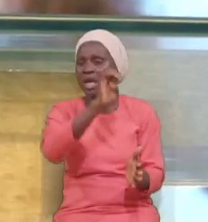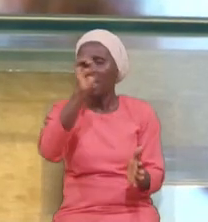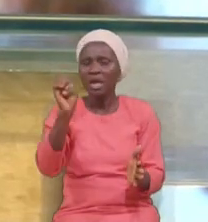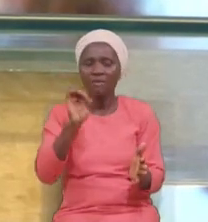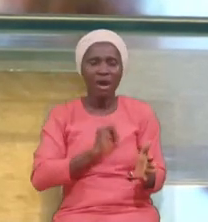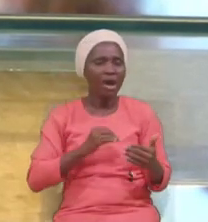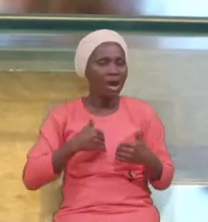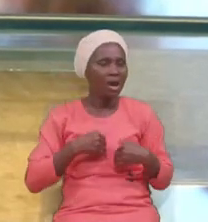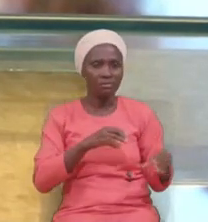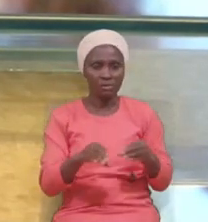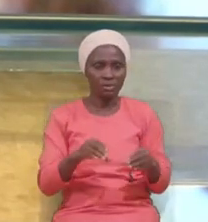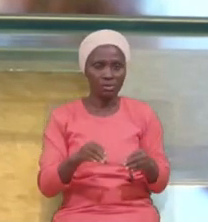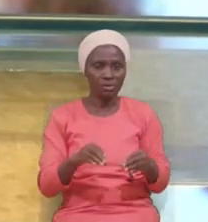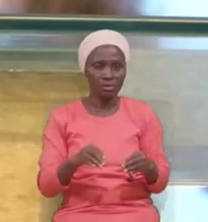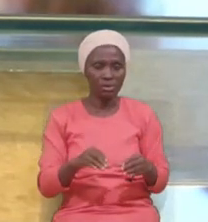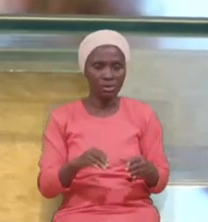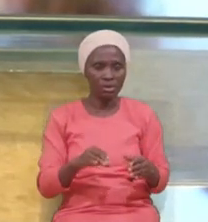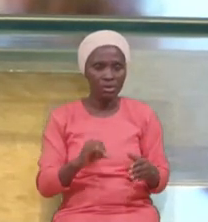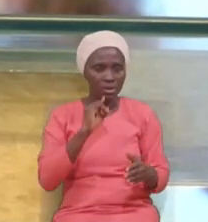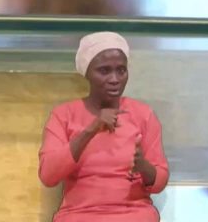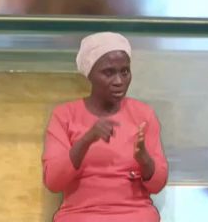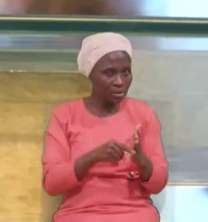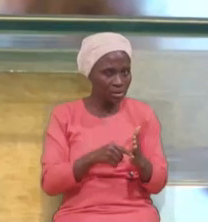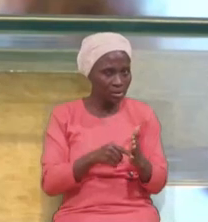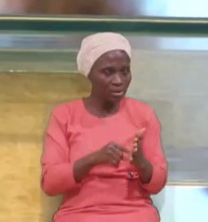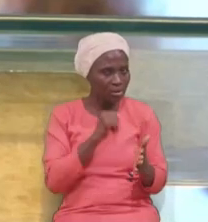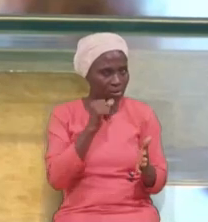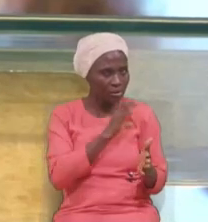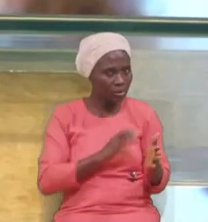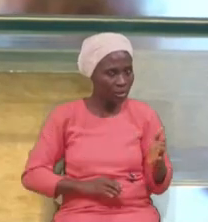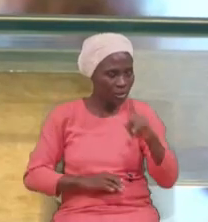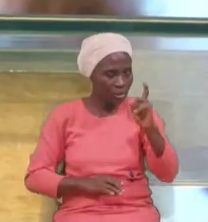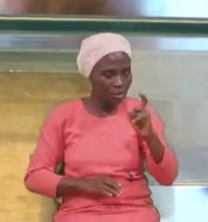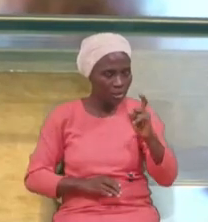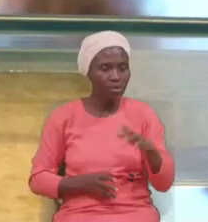fait. Ne serait-ce point le Christ ?»